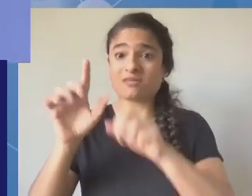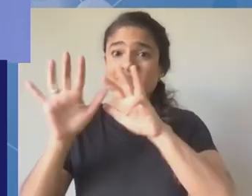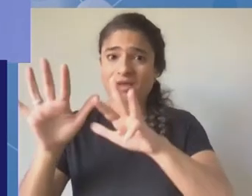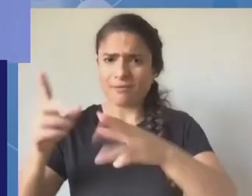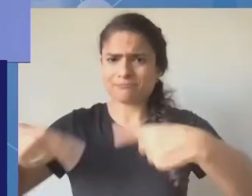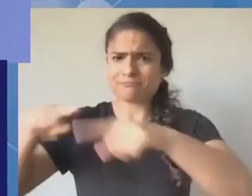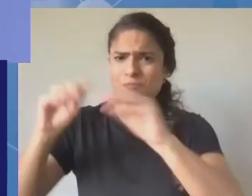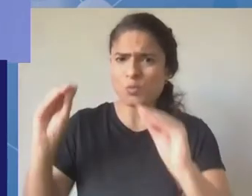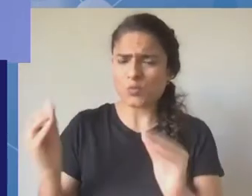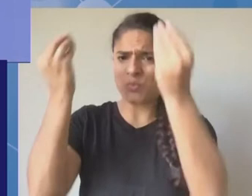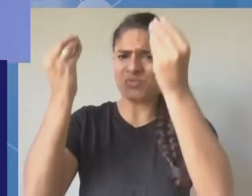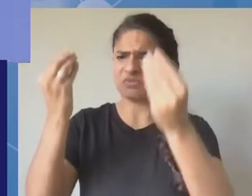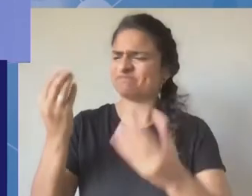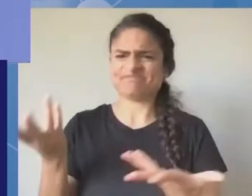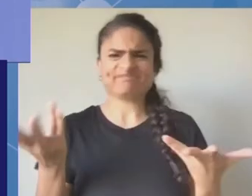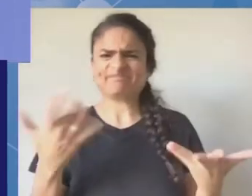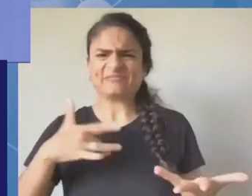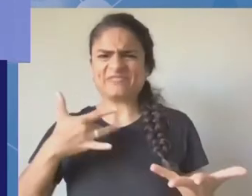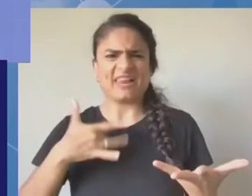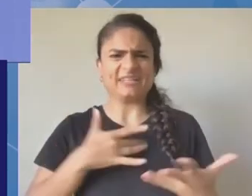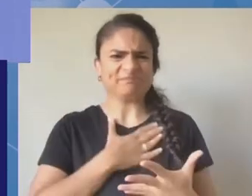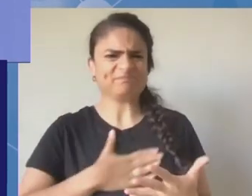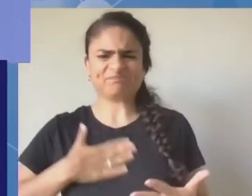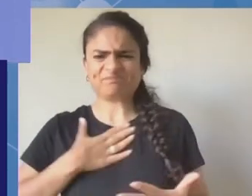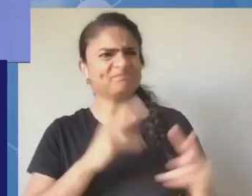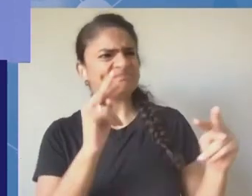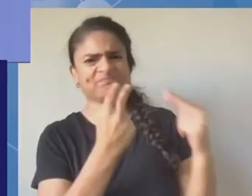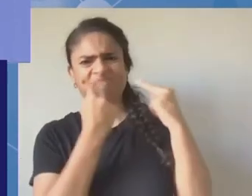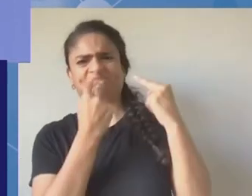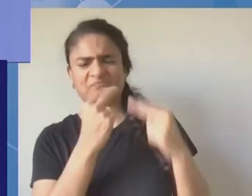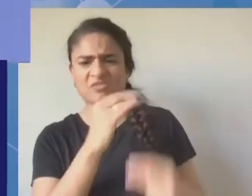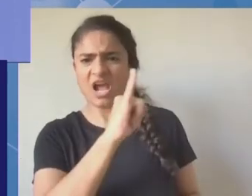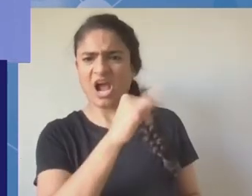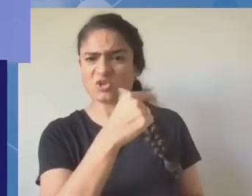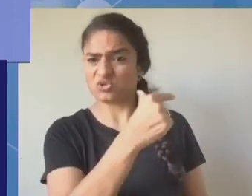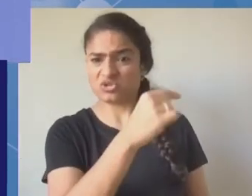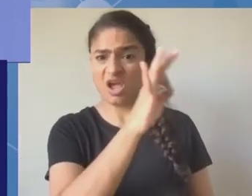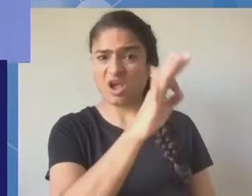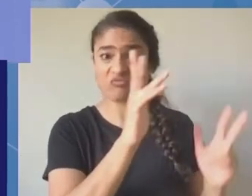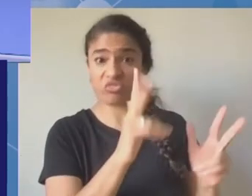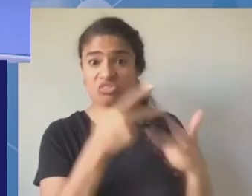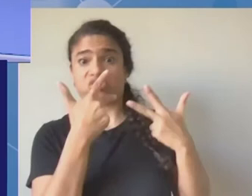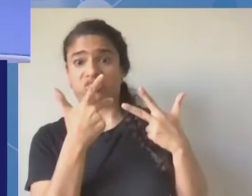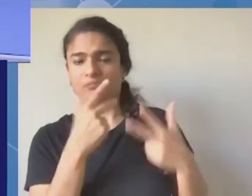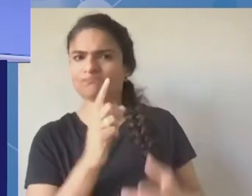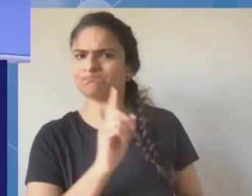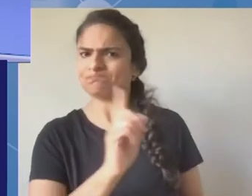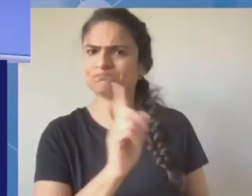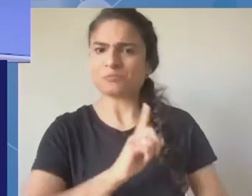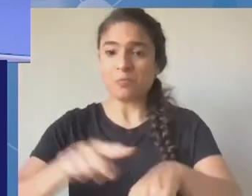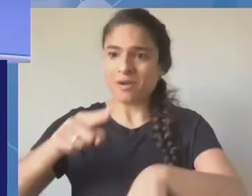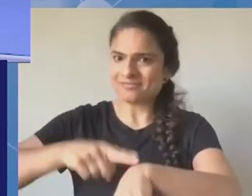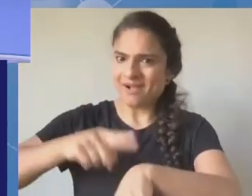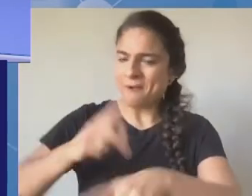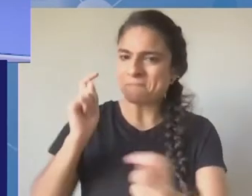那时候已经是青年的代表已经提出过的吧，他们是非常重视这样的一个模式